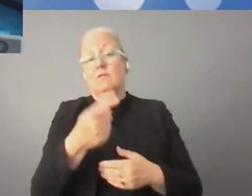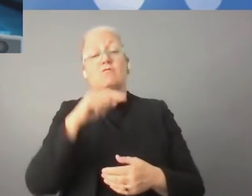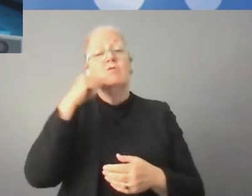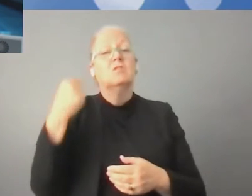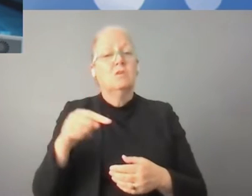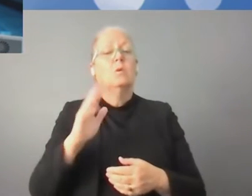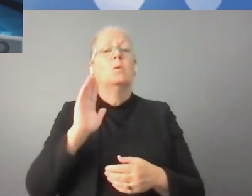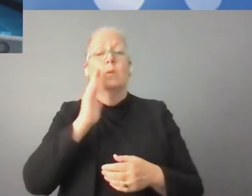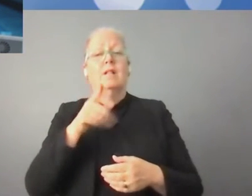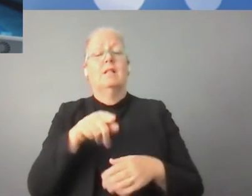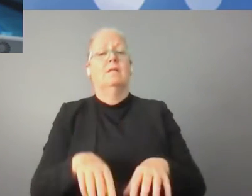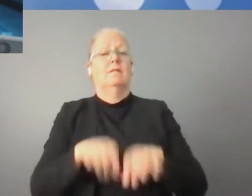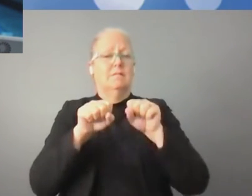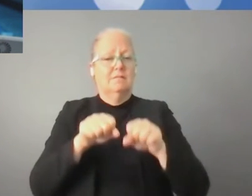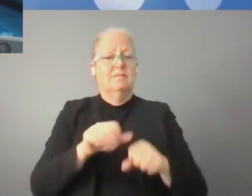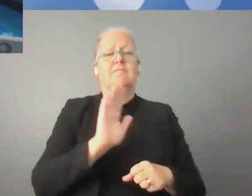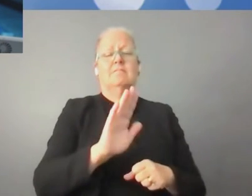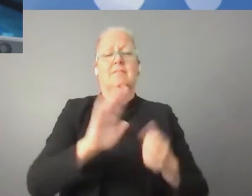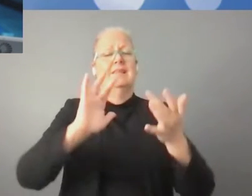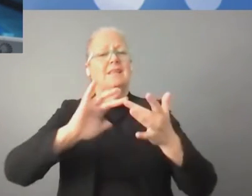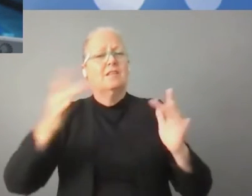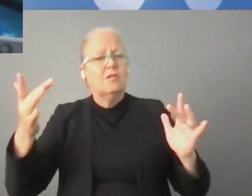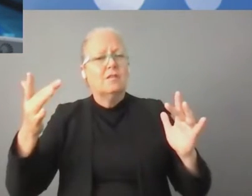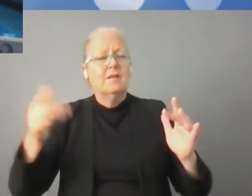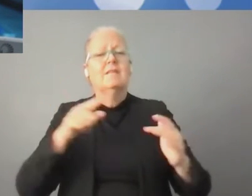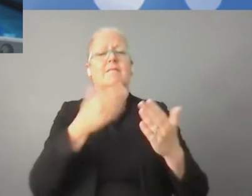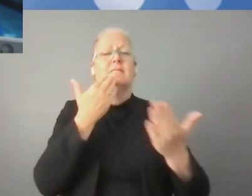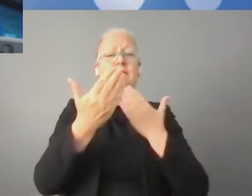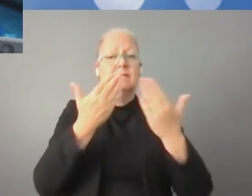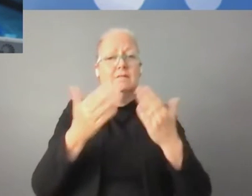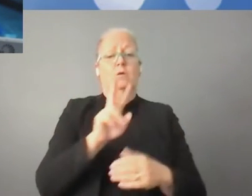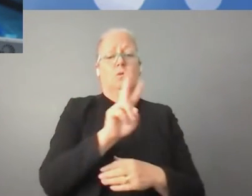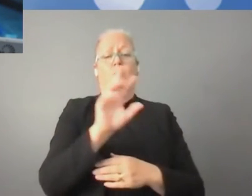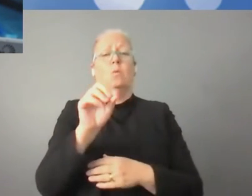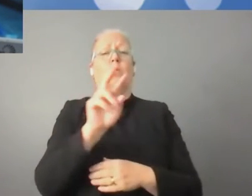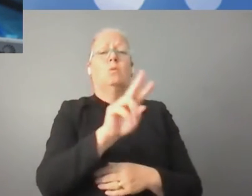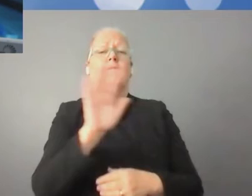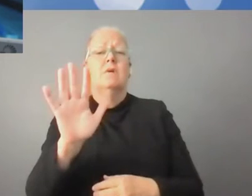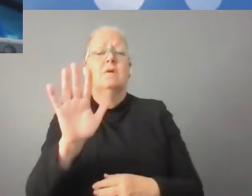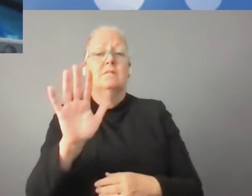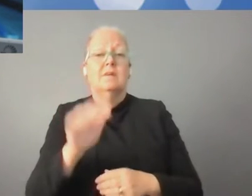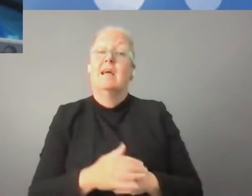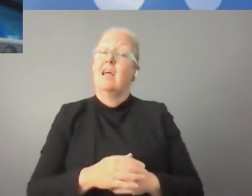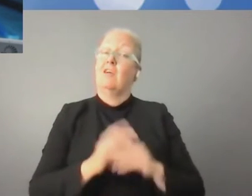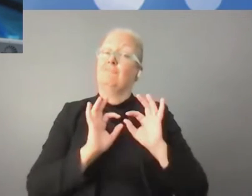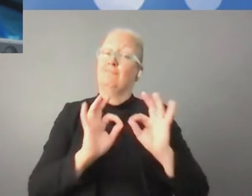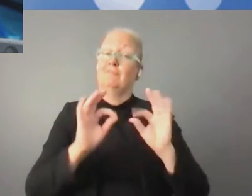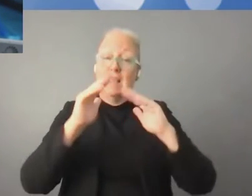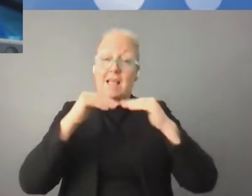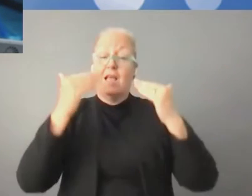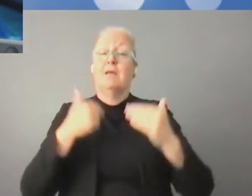ООН уже подтвердила, что это Россия будет организовать